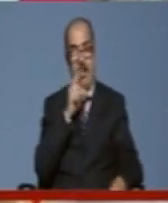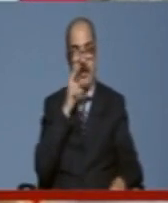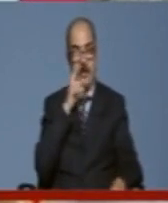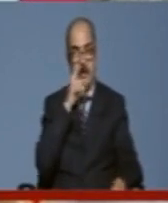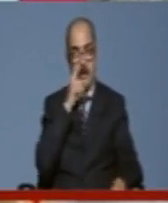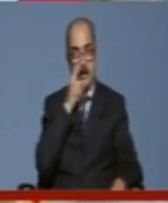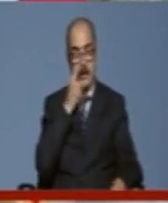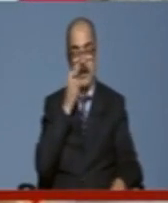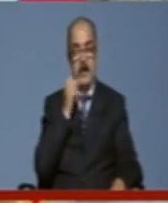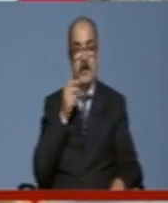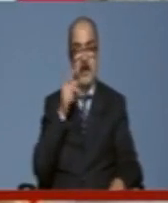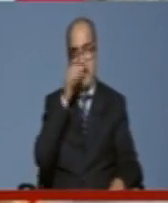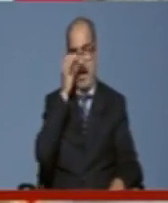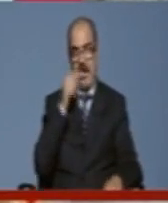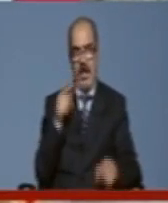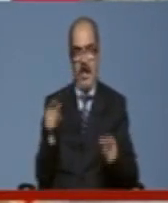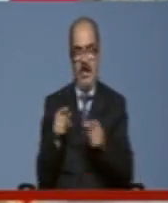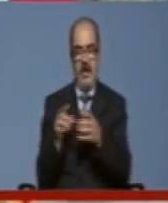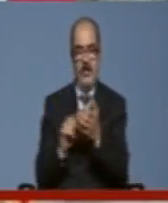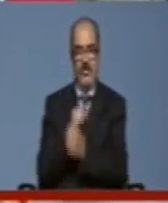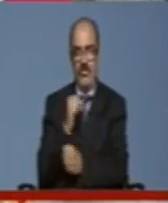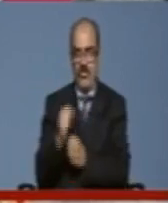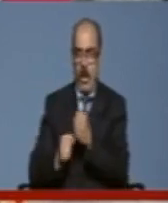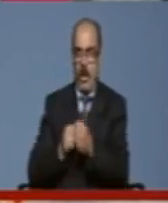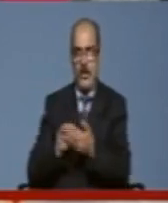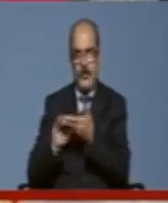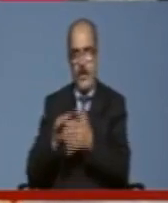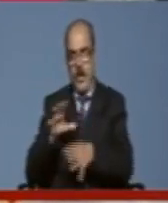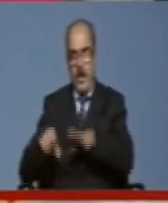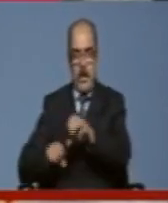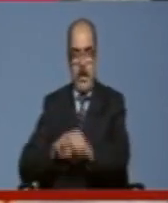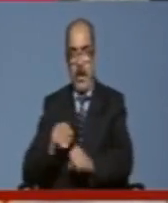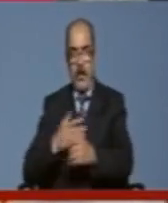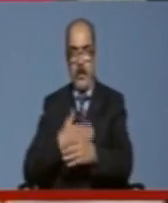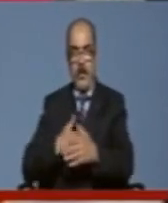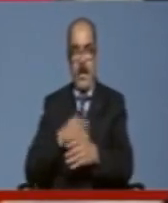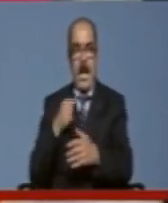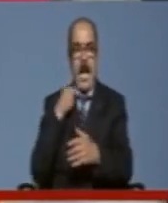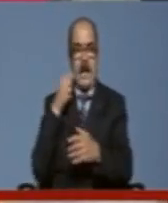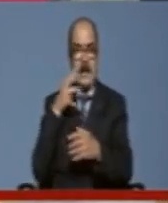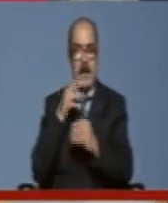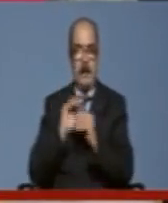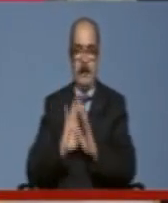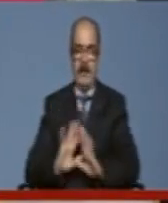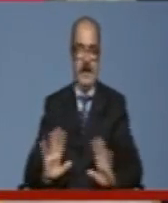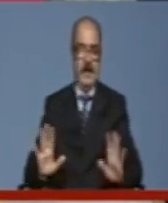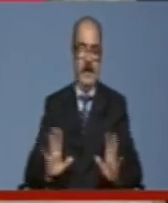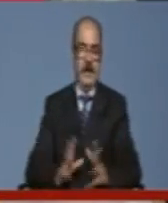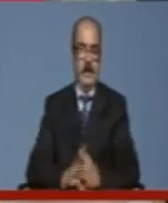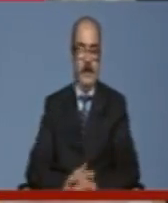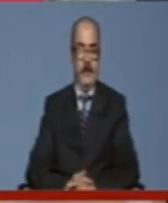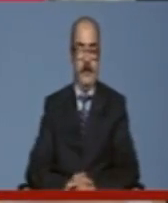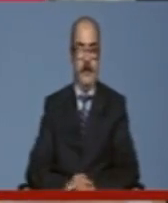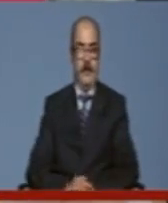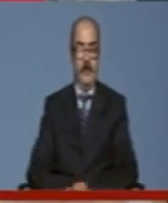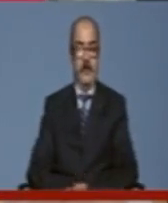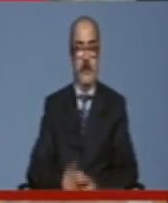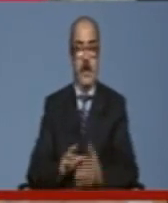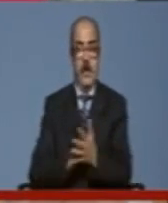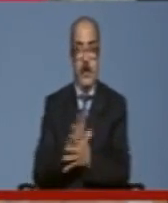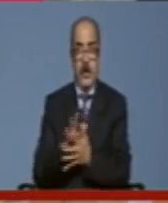ويبقى بس يقتصر الجهد والعمل اللي احنا بنعمله على أن احنا نحتوي التطورات اللي بتمر